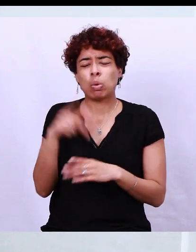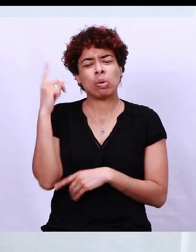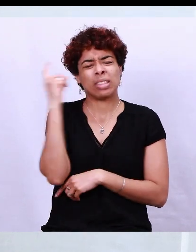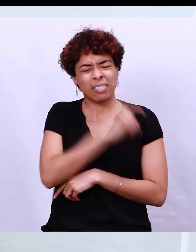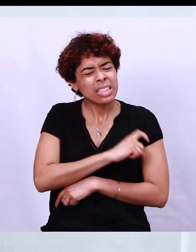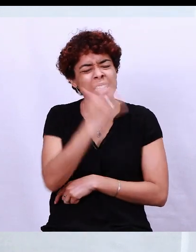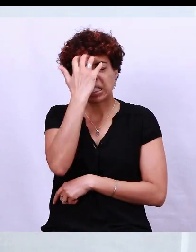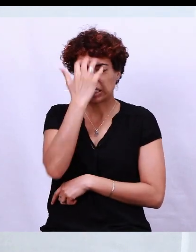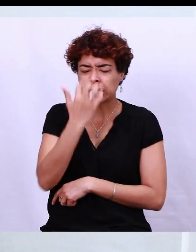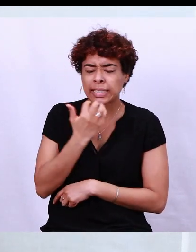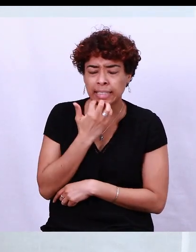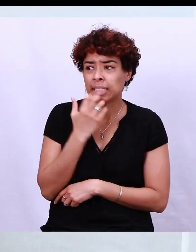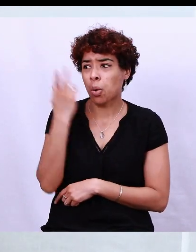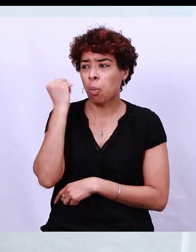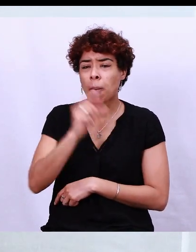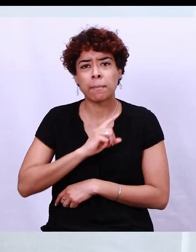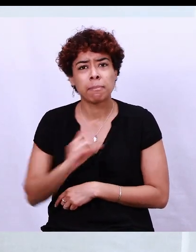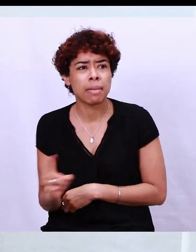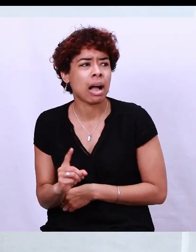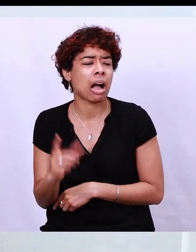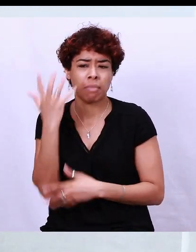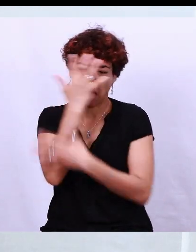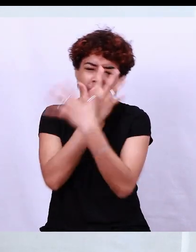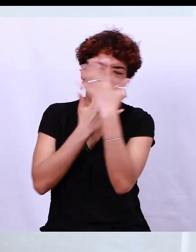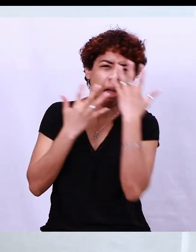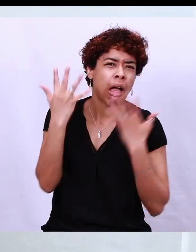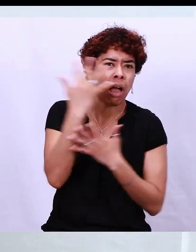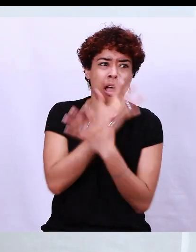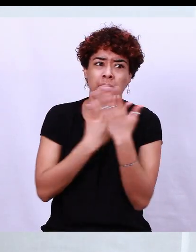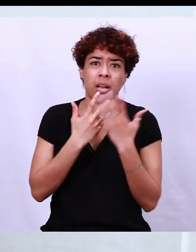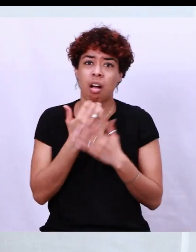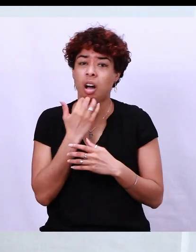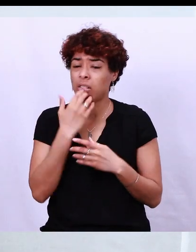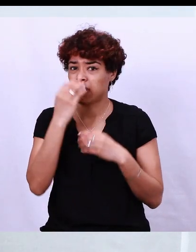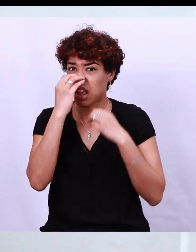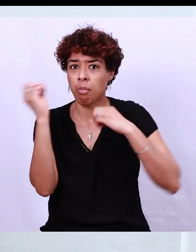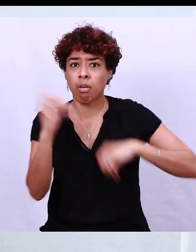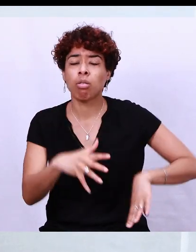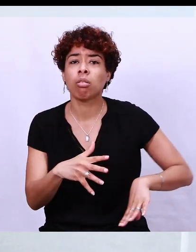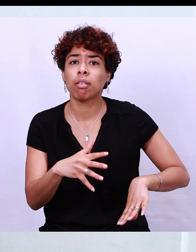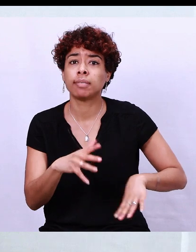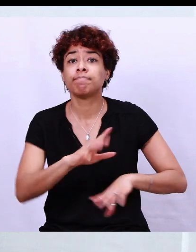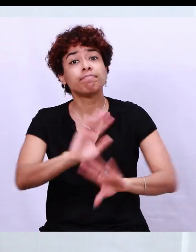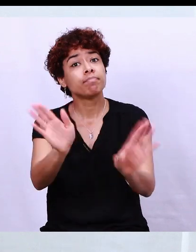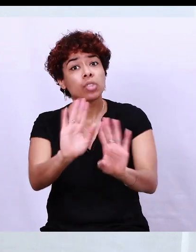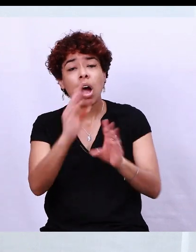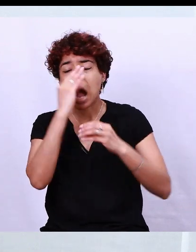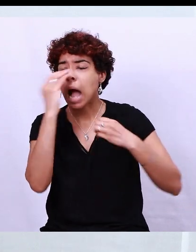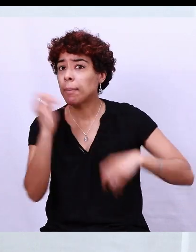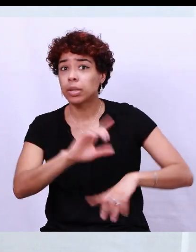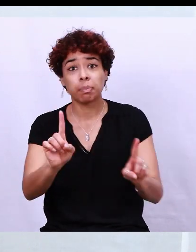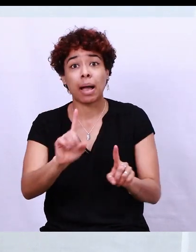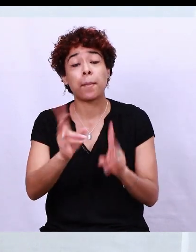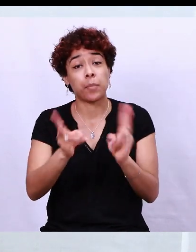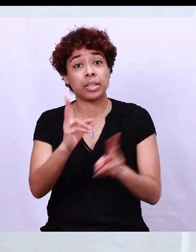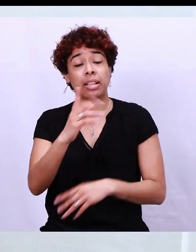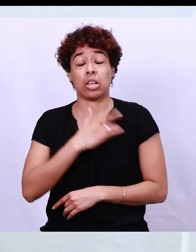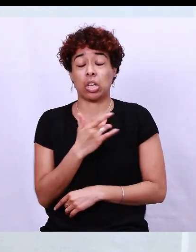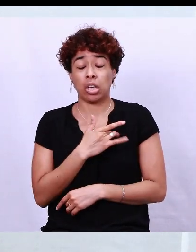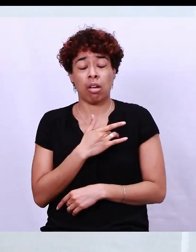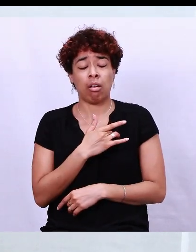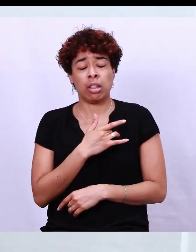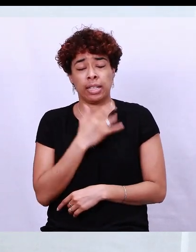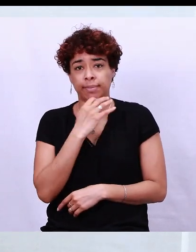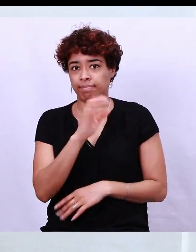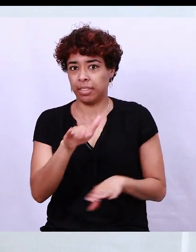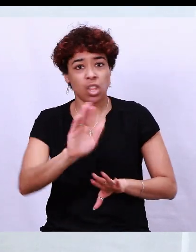tristesse, c'est les difficultés, on comprend pas, on est perdu, on a envie même d'abandonner parfois. Non, n'abandonne pas. Peut-être c'est ton cœur aujourd'hui qui est comme ça.